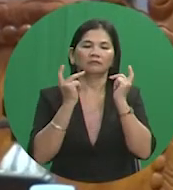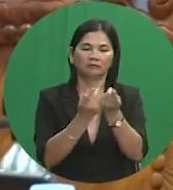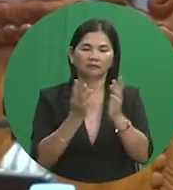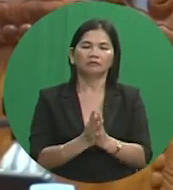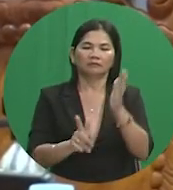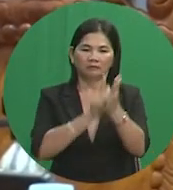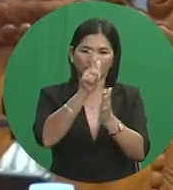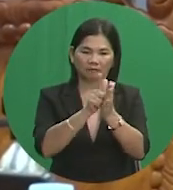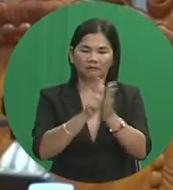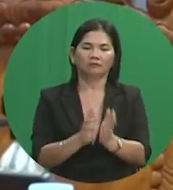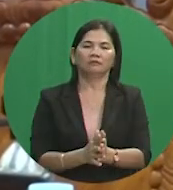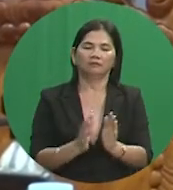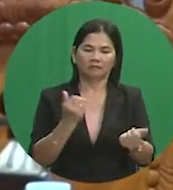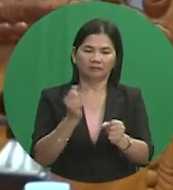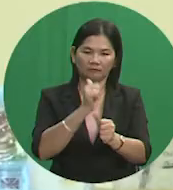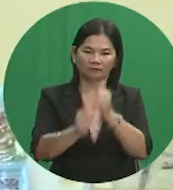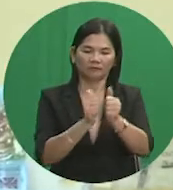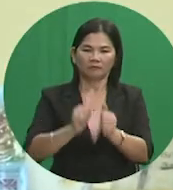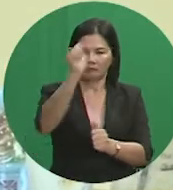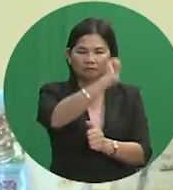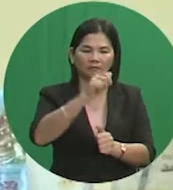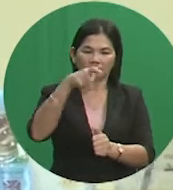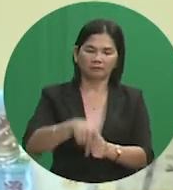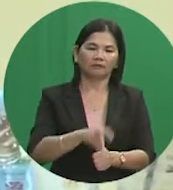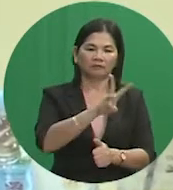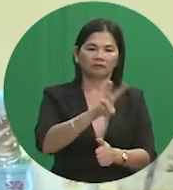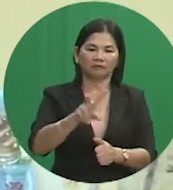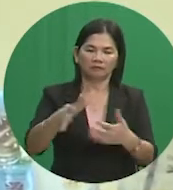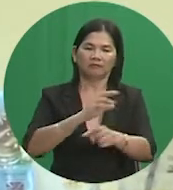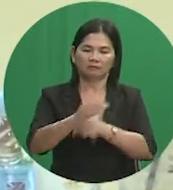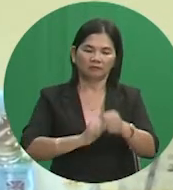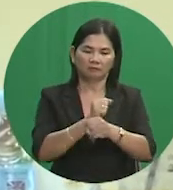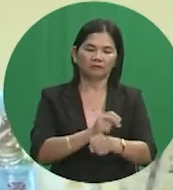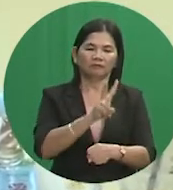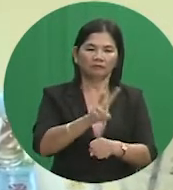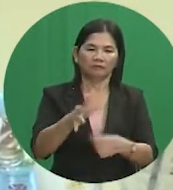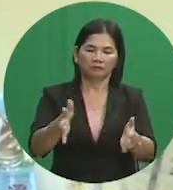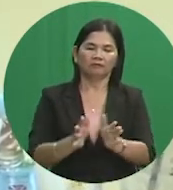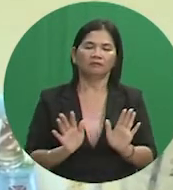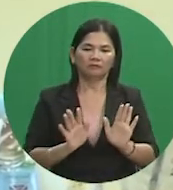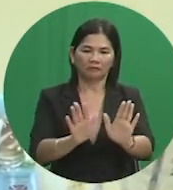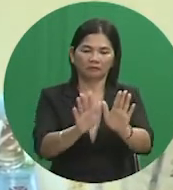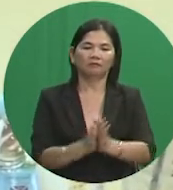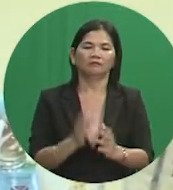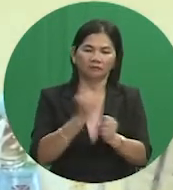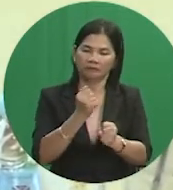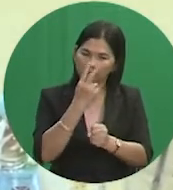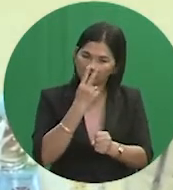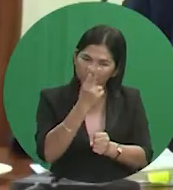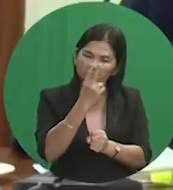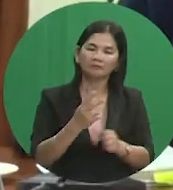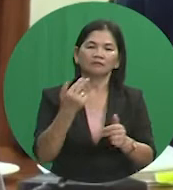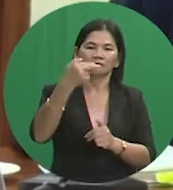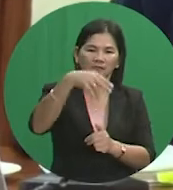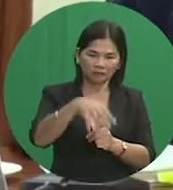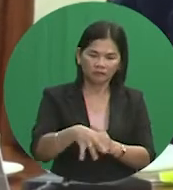ការជាតិរៀបចំការប្រកួតកីឡាអាស៊ីអាគ្នេយ៍លើកទី32ឆ្នាំ2023ជំរុញឲ្យក្រុមការងារធ្វើការពិនិត្យរកមើលទី